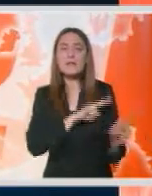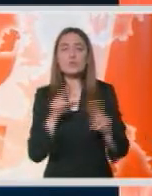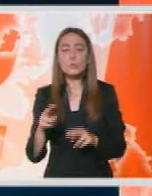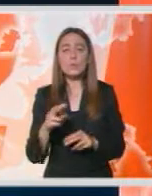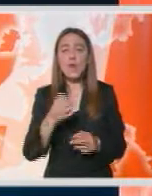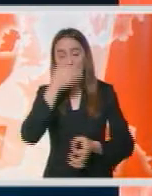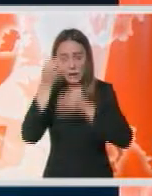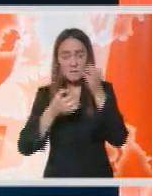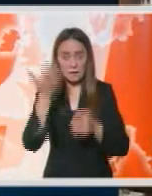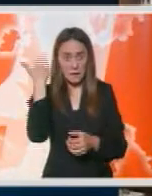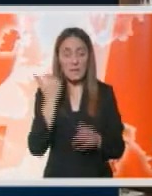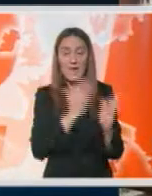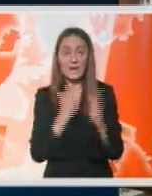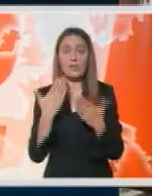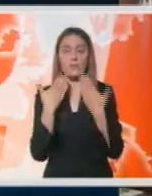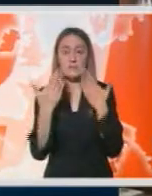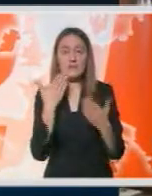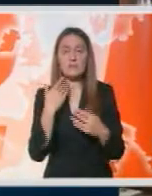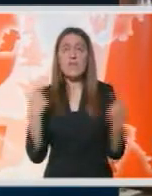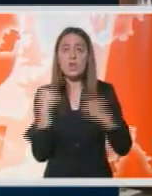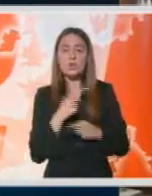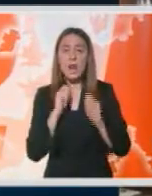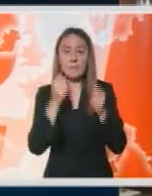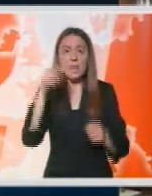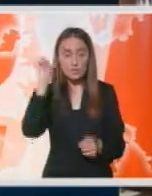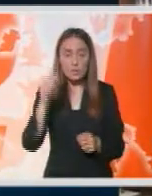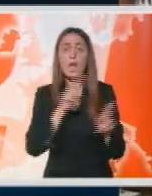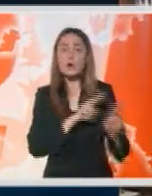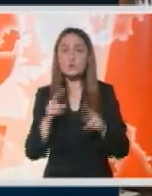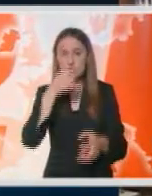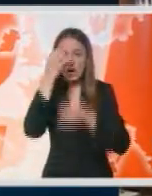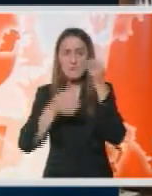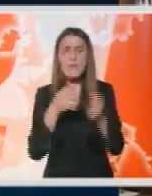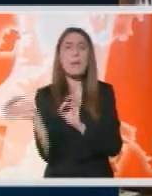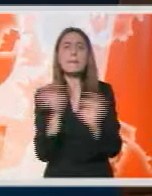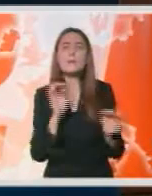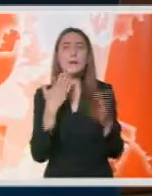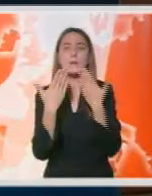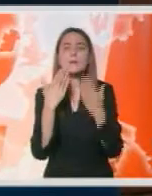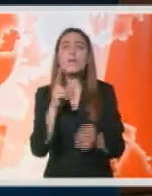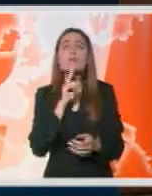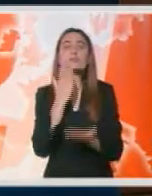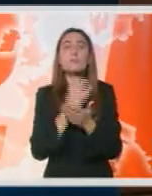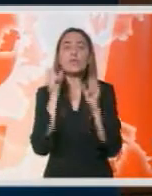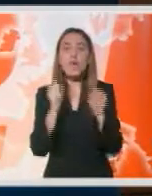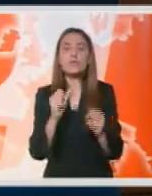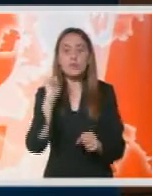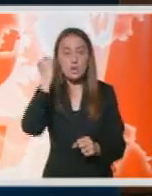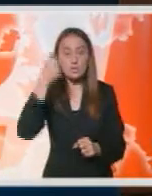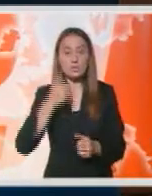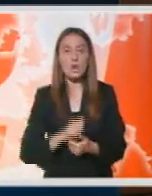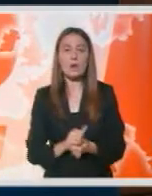Pre razmatranja na redovnoj sednici, žalbe sudija sud će razmatrati na pripremnoj sednici koja će biti održana